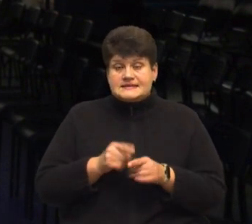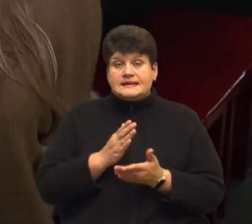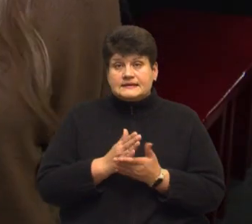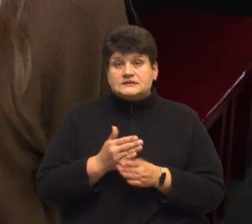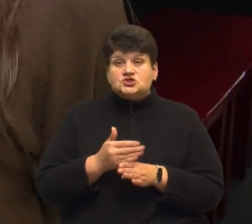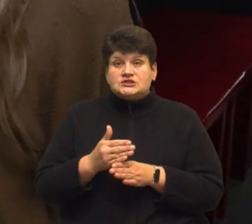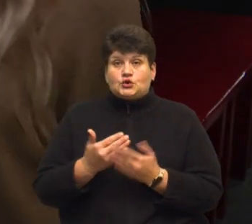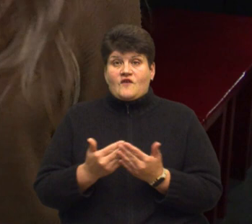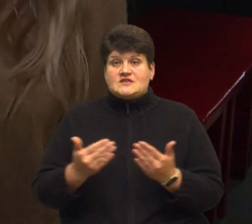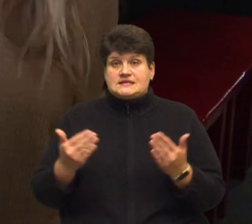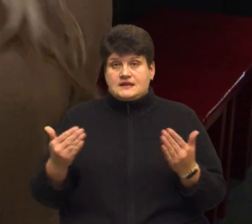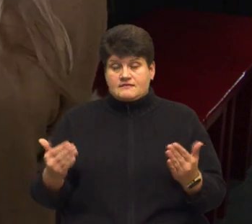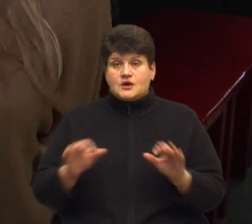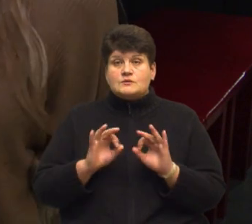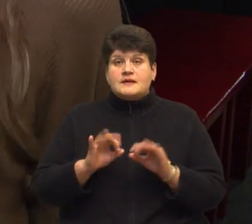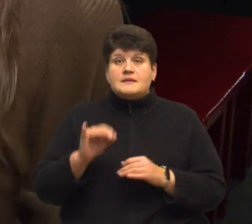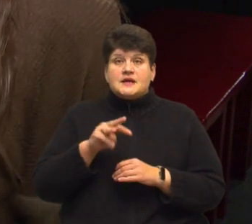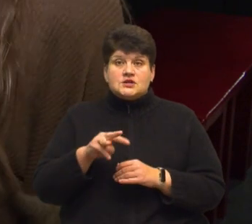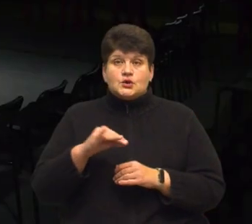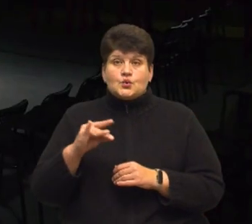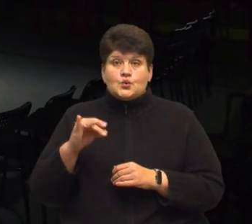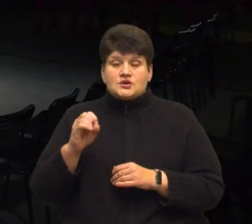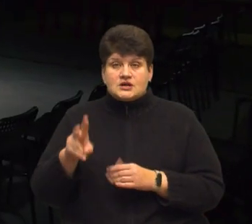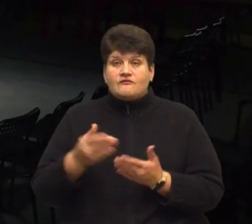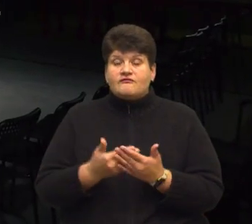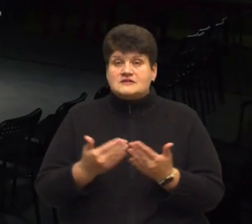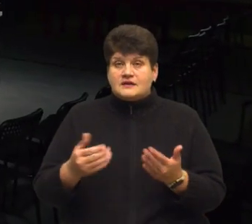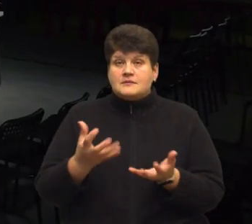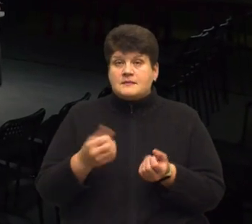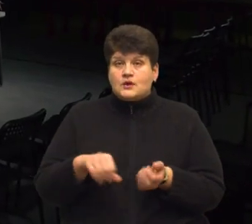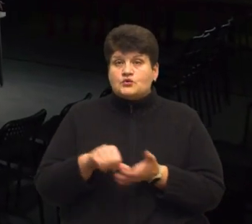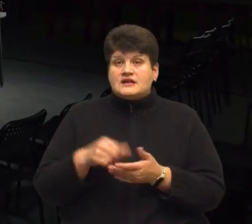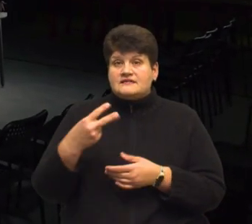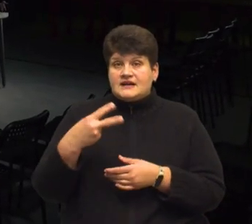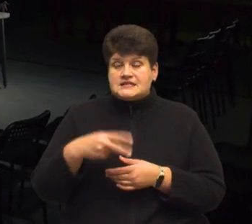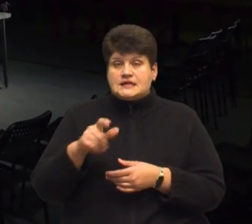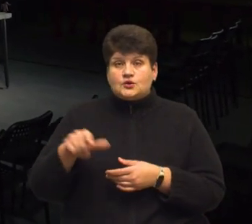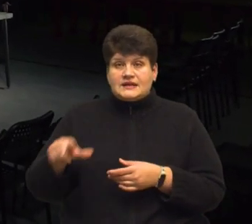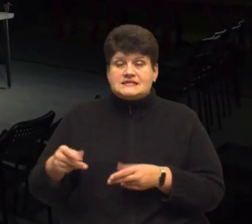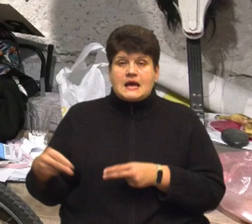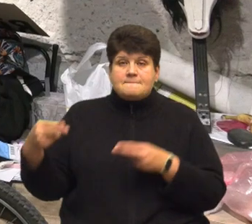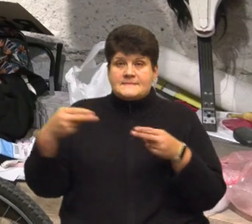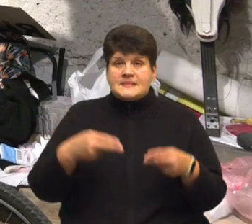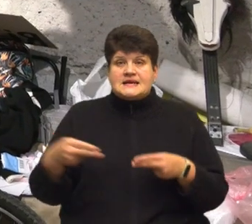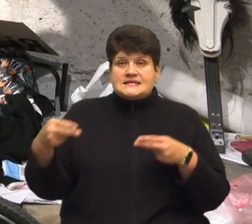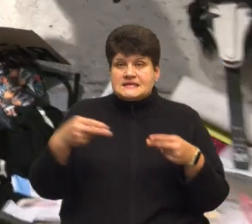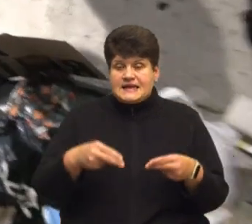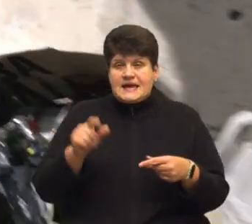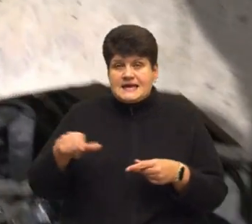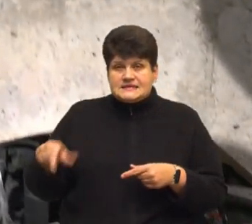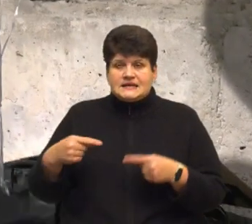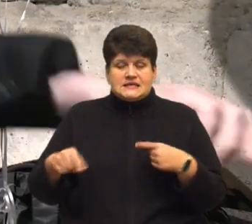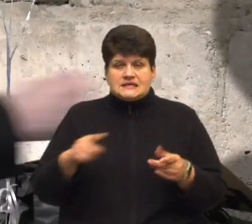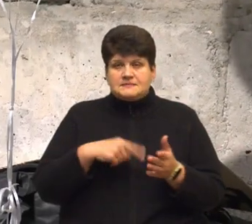вистави як розповіла Марічка Юрчак у виставі беруть участь 20 людей це переселенці з різних міст і тернополяни до виходу на сцену